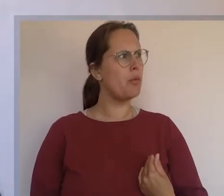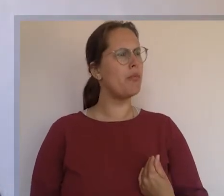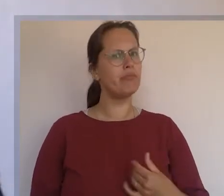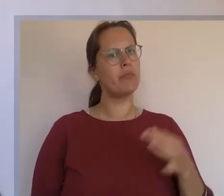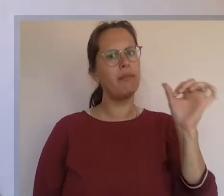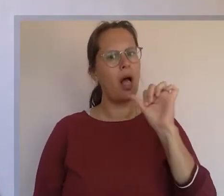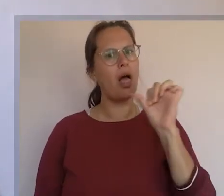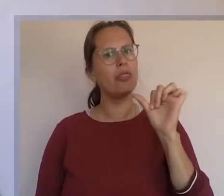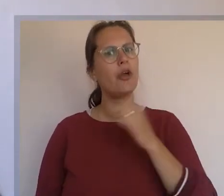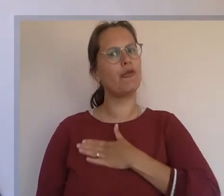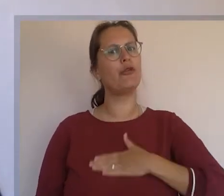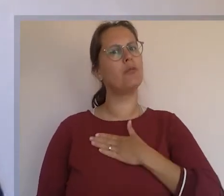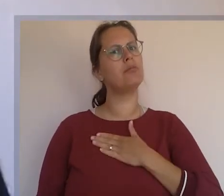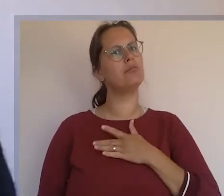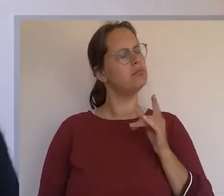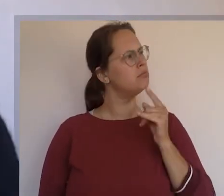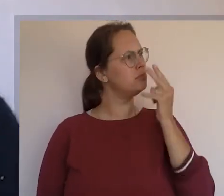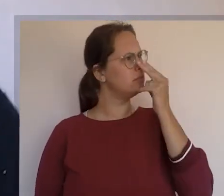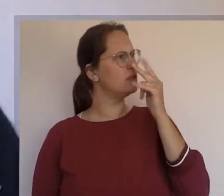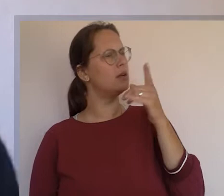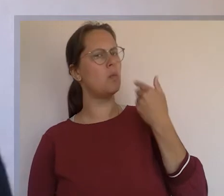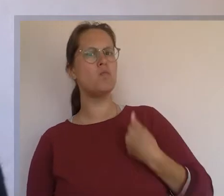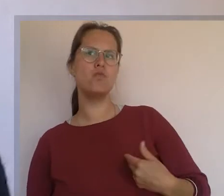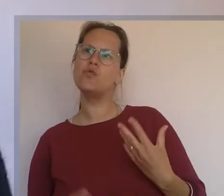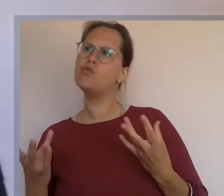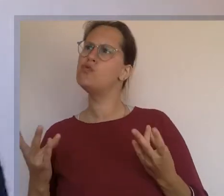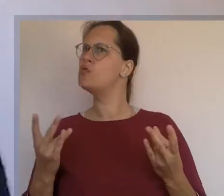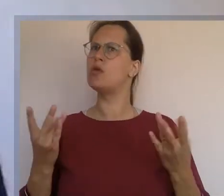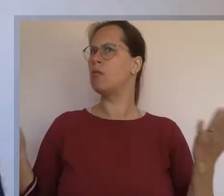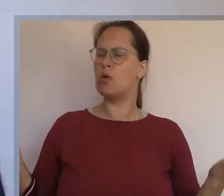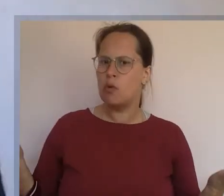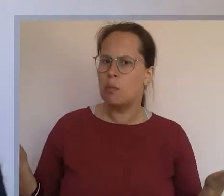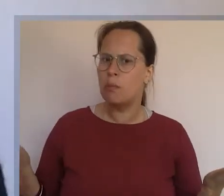een ander gevoel. Laten we daar nog even verder naar kijken.